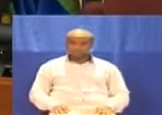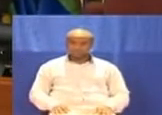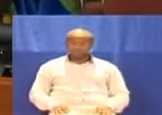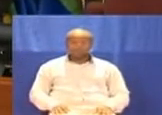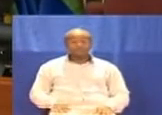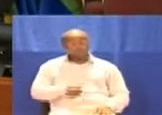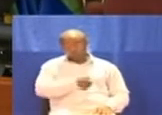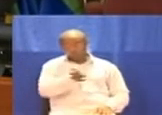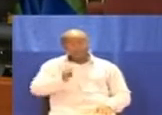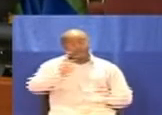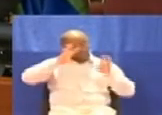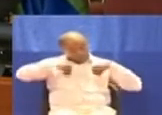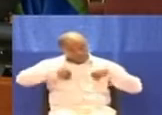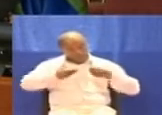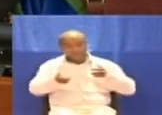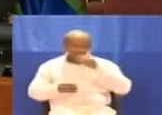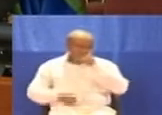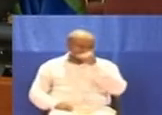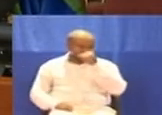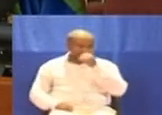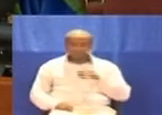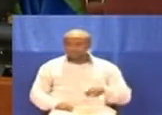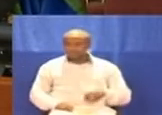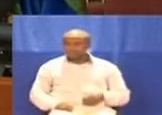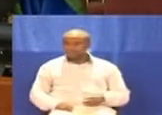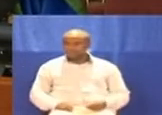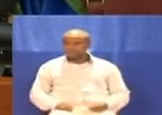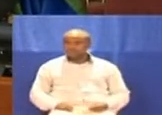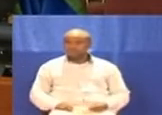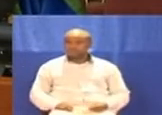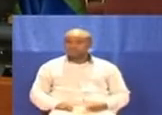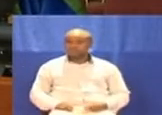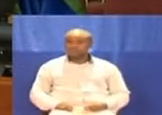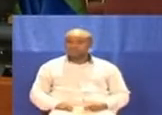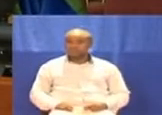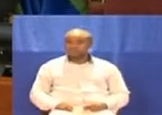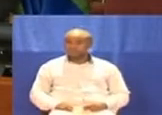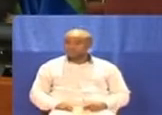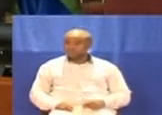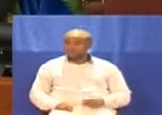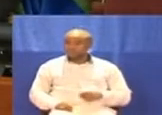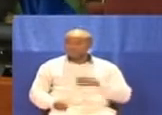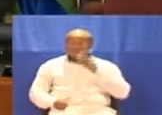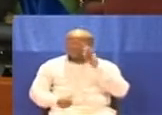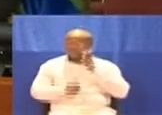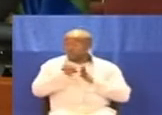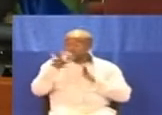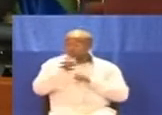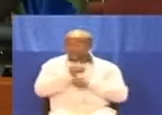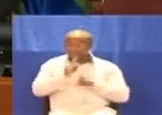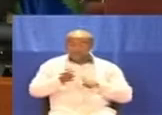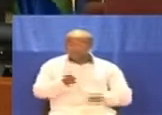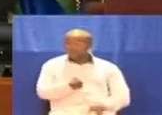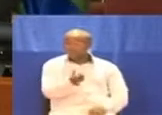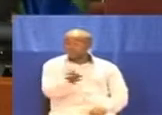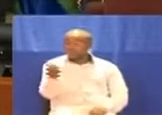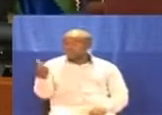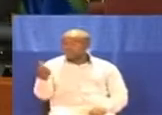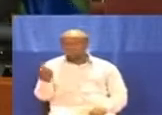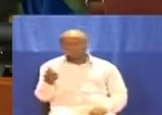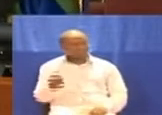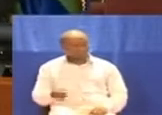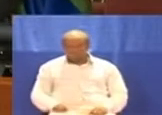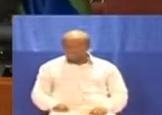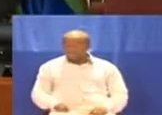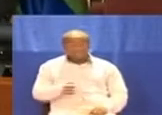Tutakubali wenyewe. Maana viongozi hawa hawapatikani kila Jumapili, kila Ijumaa, kila Jumamosi, kila